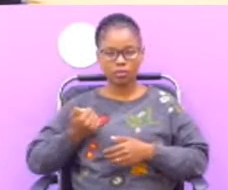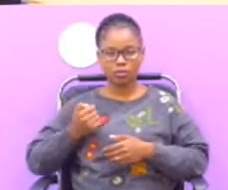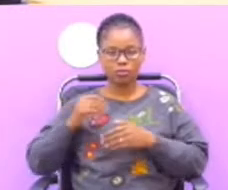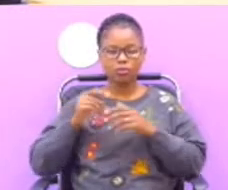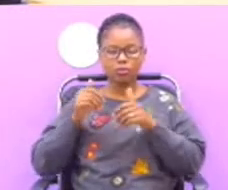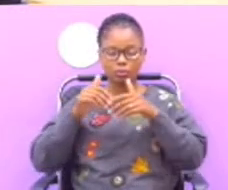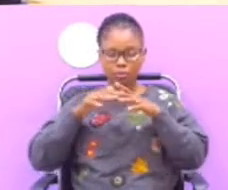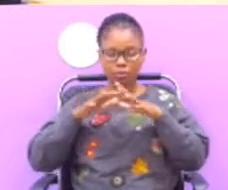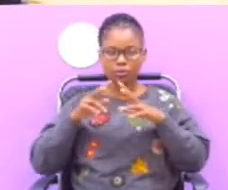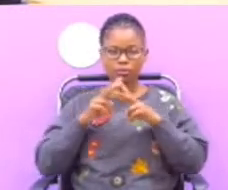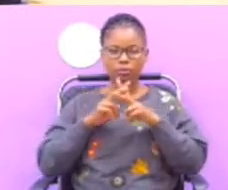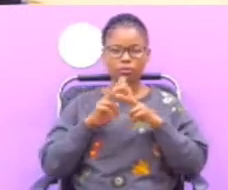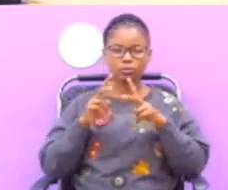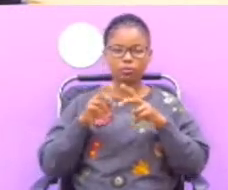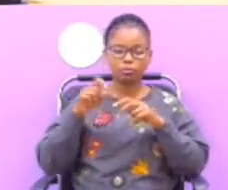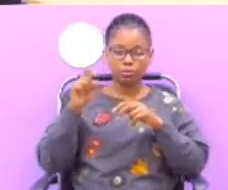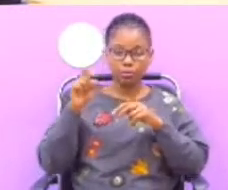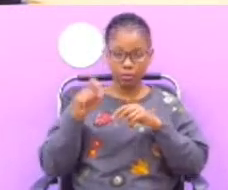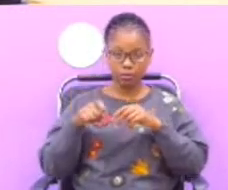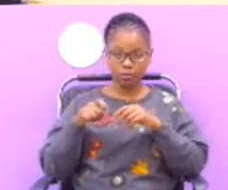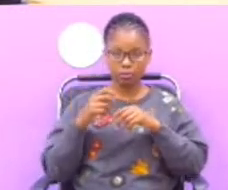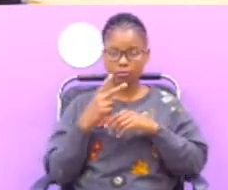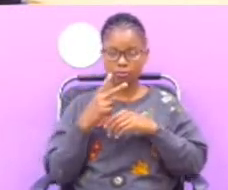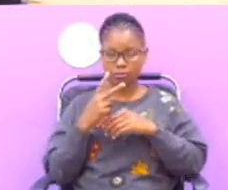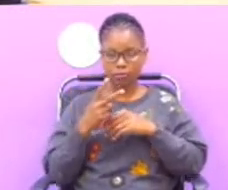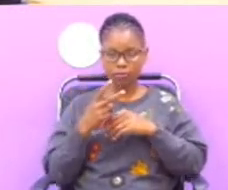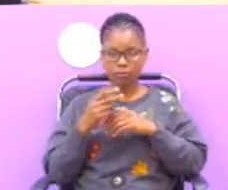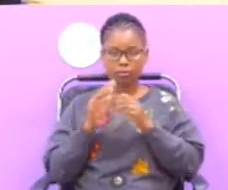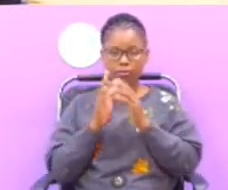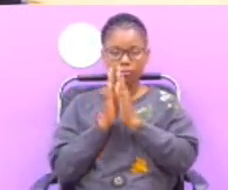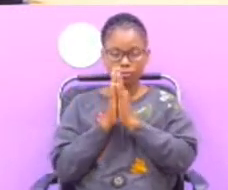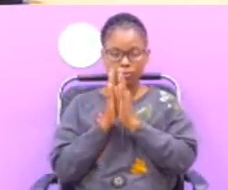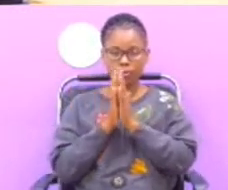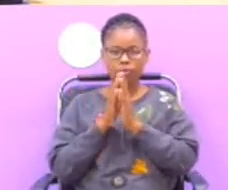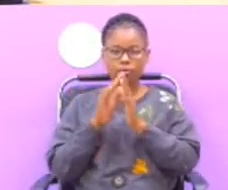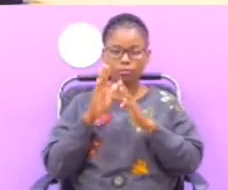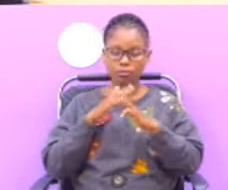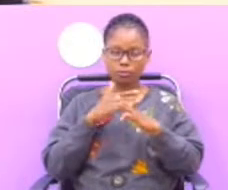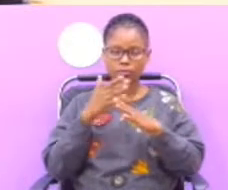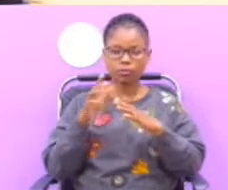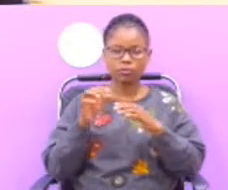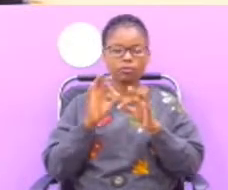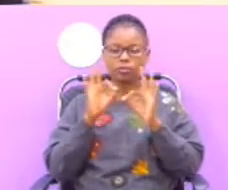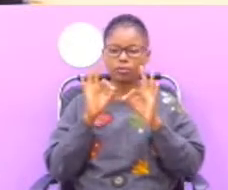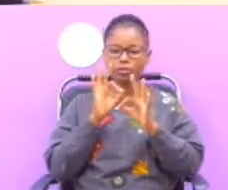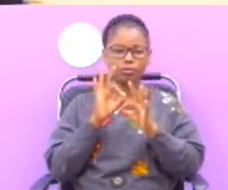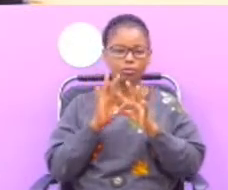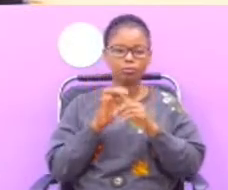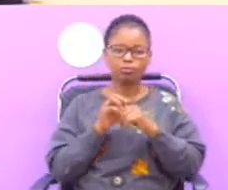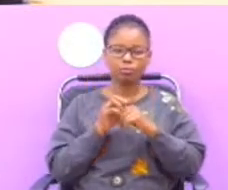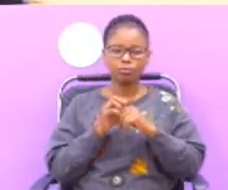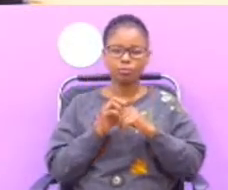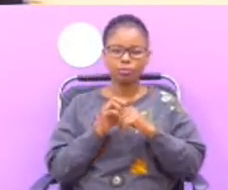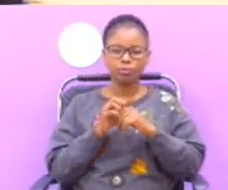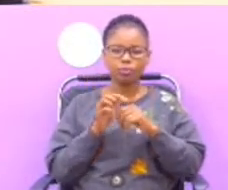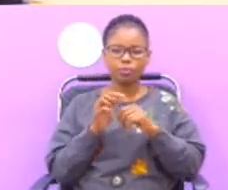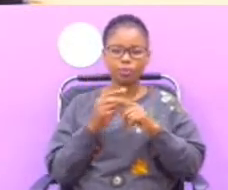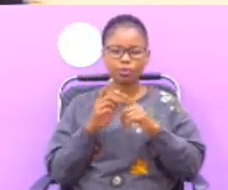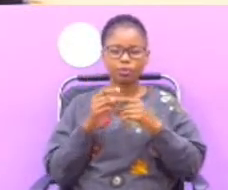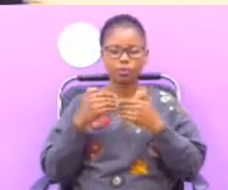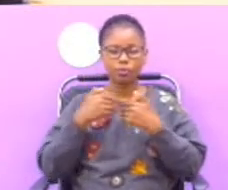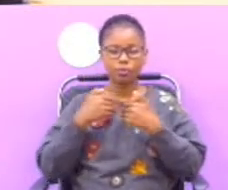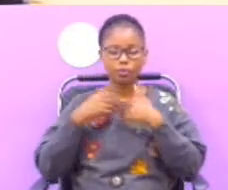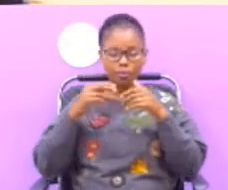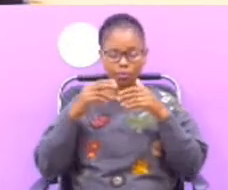Milka aranjĩrire no mũrĩmona no marĩũkahana magoce Ngai na maine rwĩmbo na atĩ mainaga o ũguo no nĩ ũgũkĩona rwĩna presence